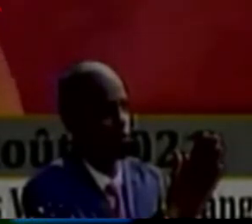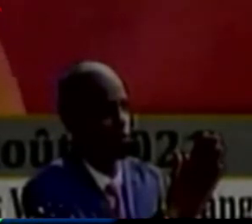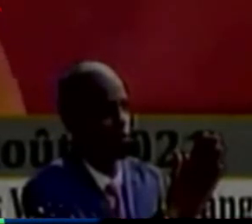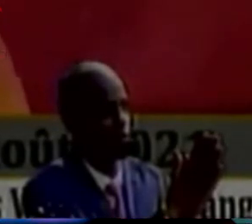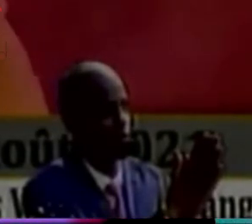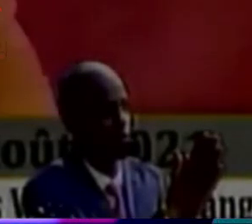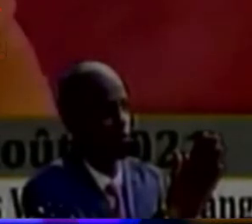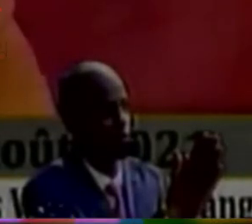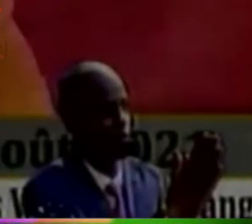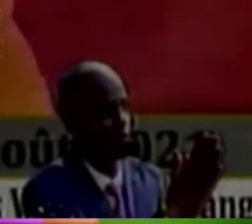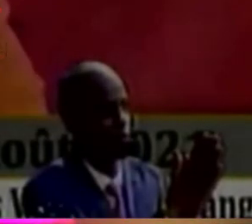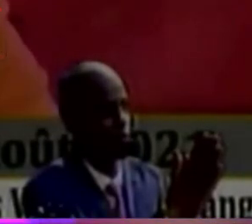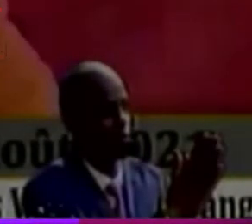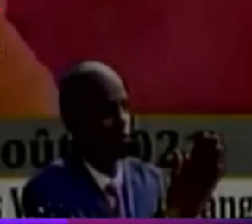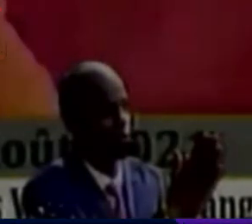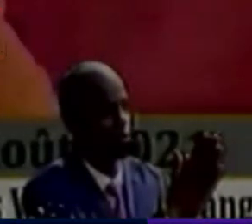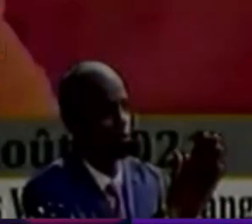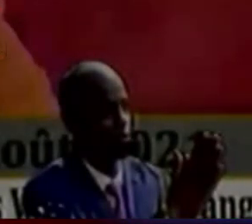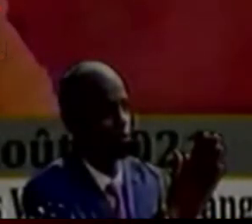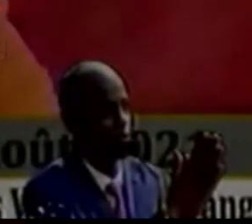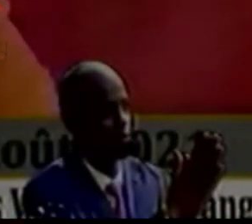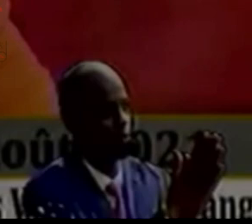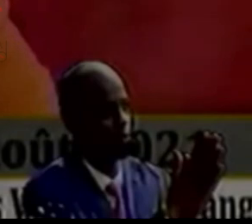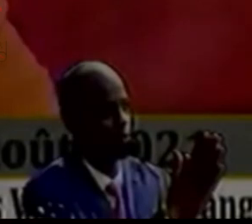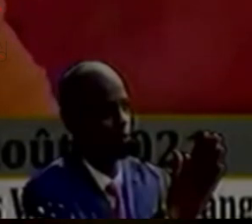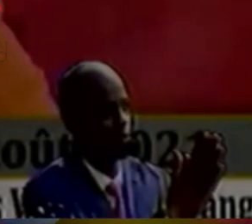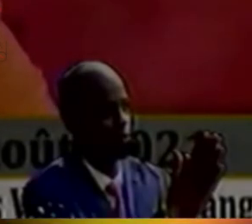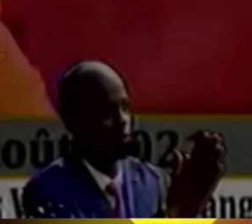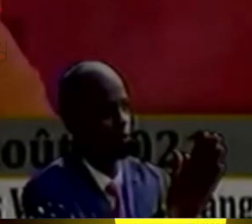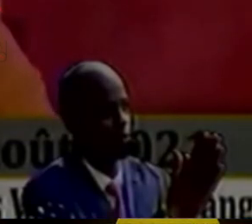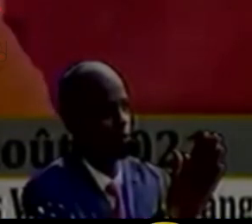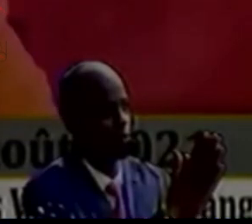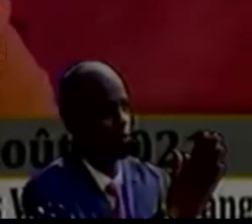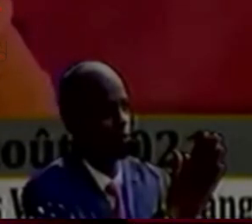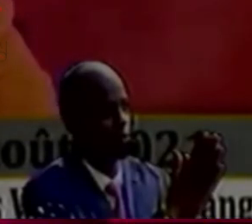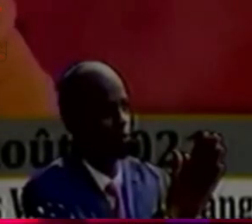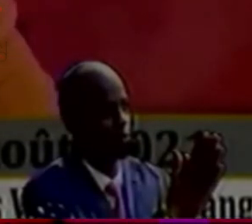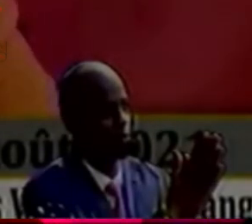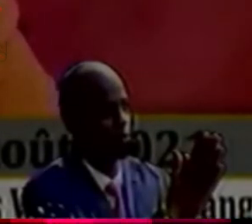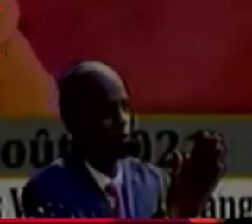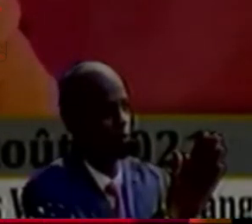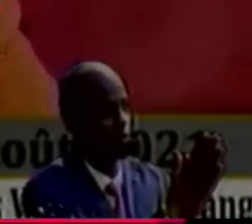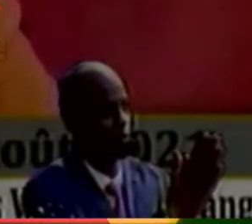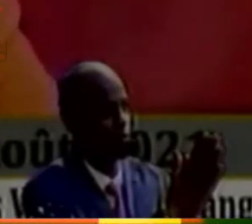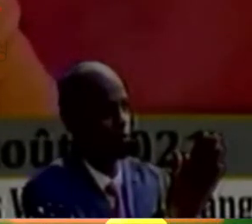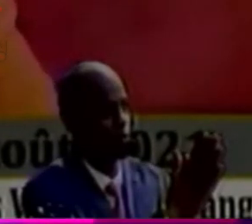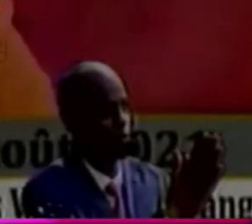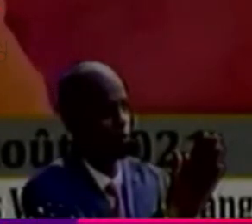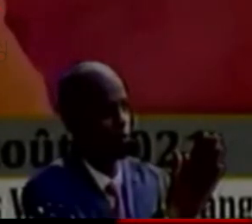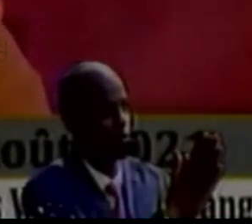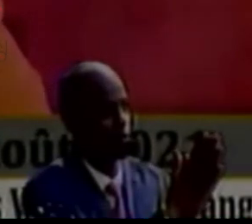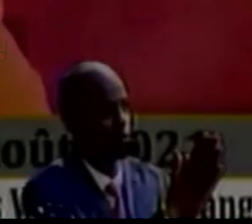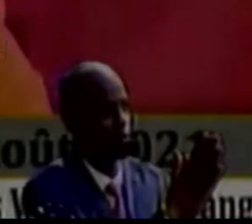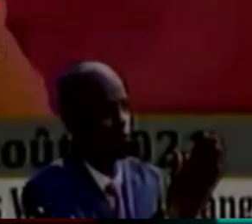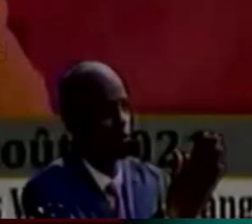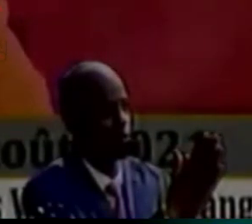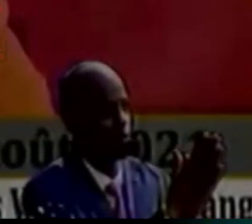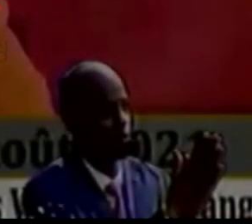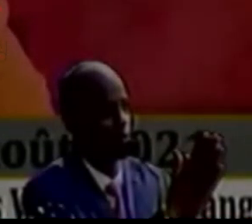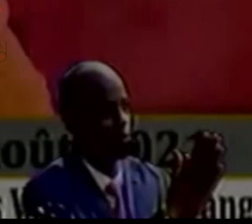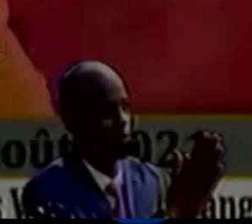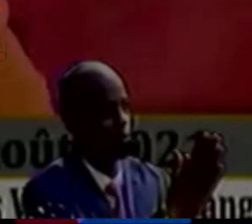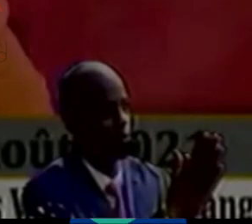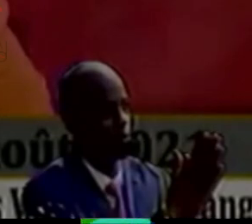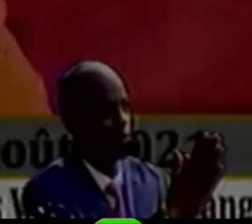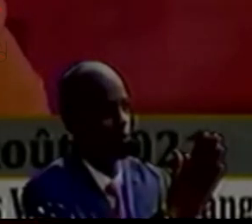te pensé li important pour me rencontrer nous dans jour ça d'autant gain yon ensemble événement qui passait dans